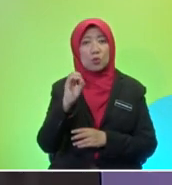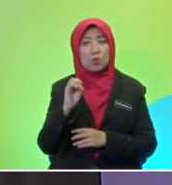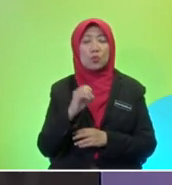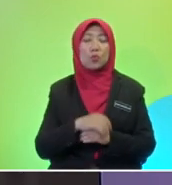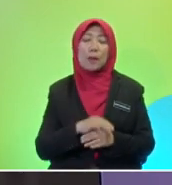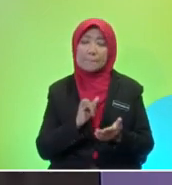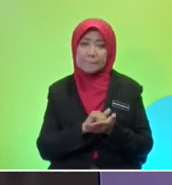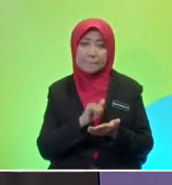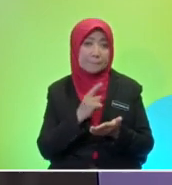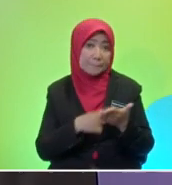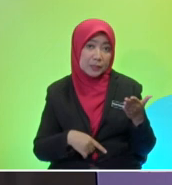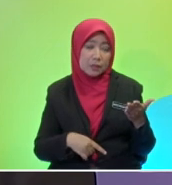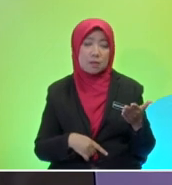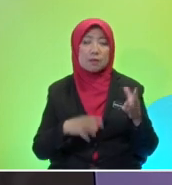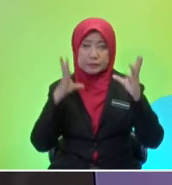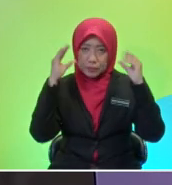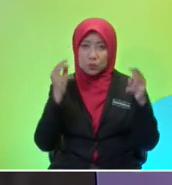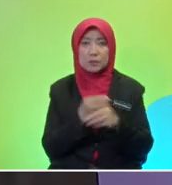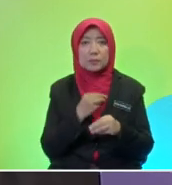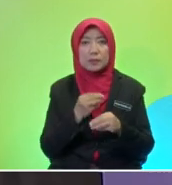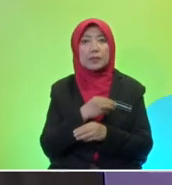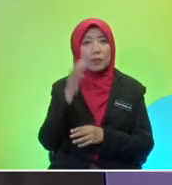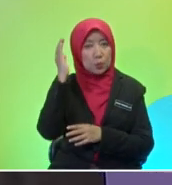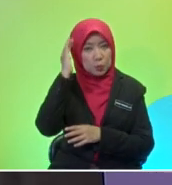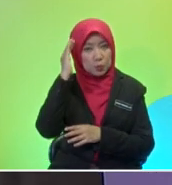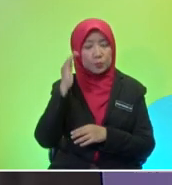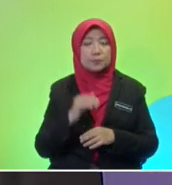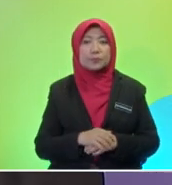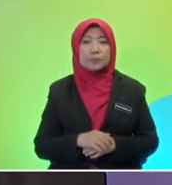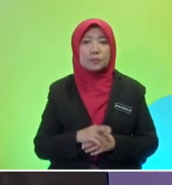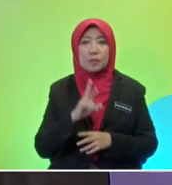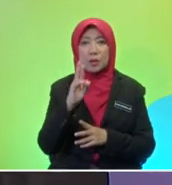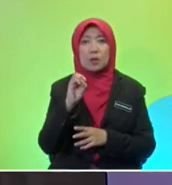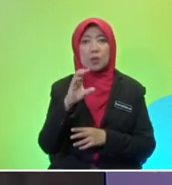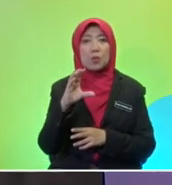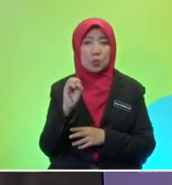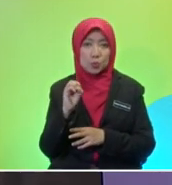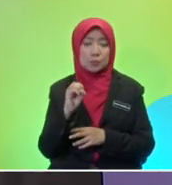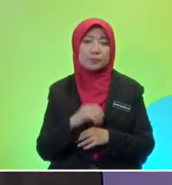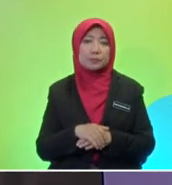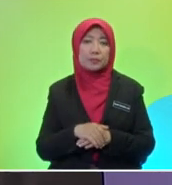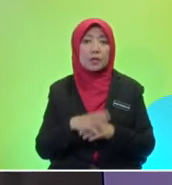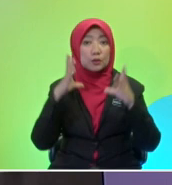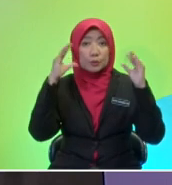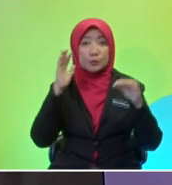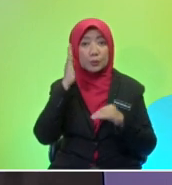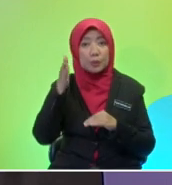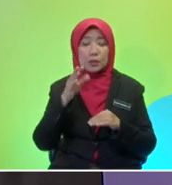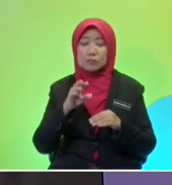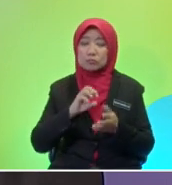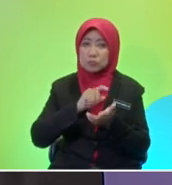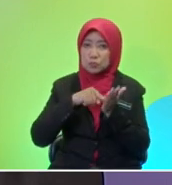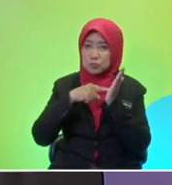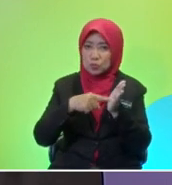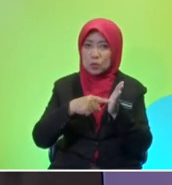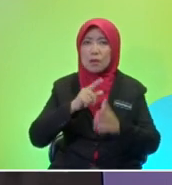tahulah apa roko mungkin tahu tapi guru-guru tahu rokok jadi guru kami menayangkan langkah demi langkah bagaimana